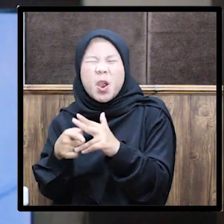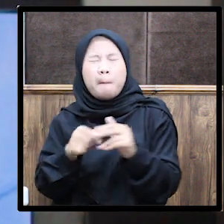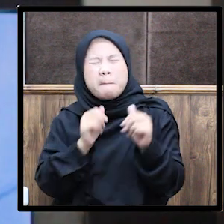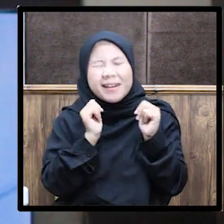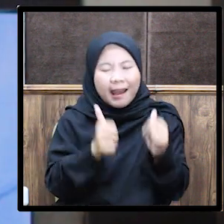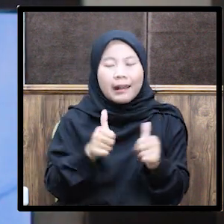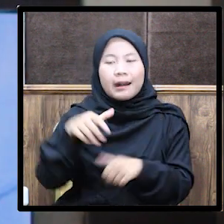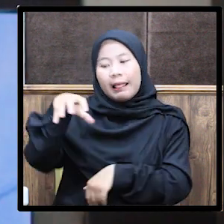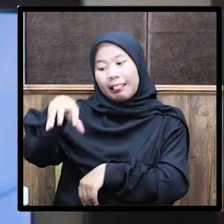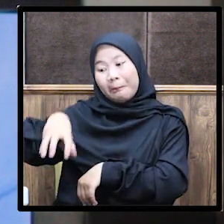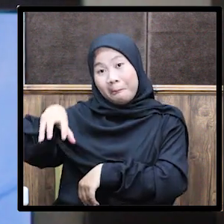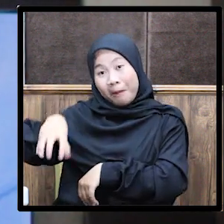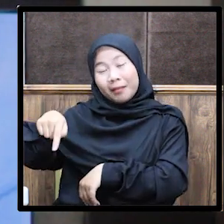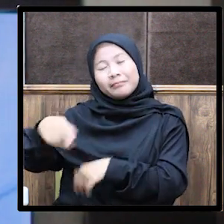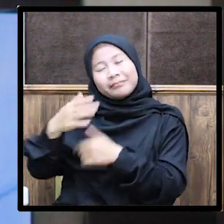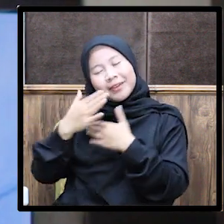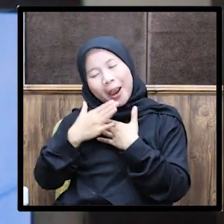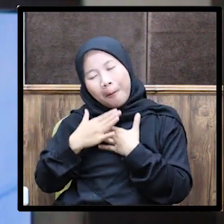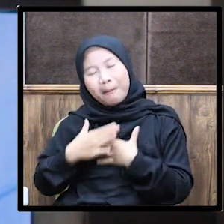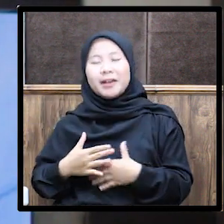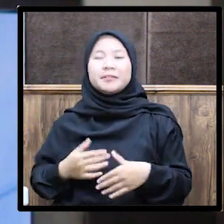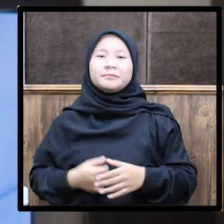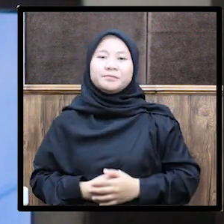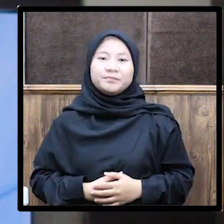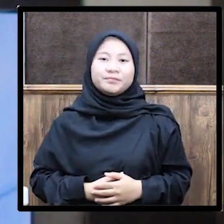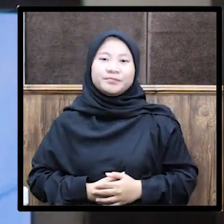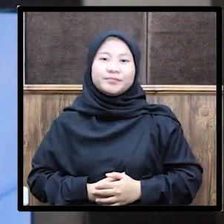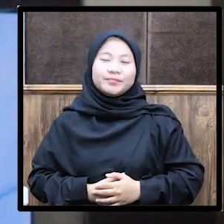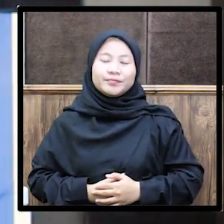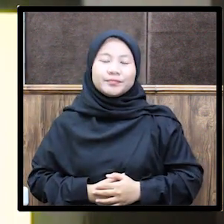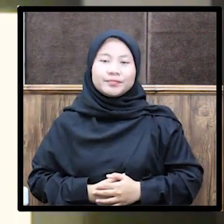dari kita kalau kita bicara inklusi, tidak hanya tempat saja.